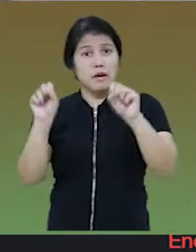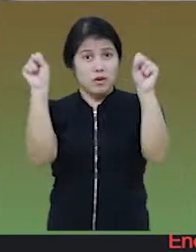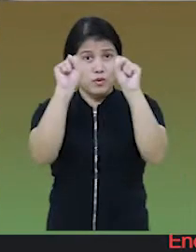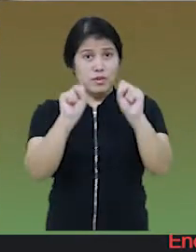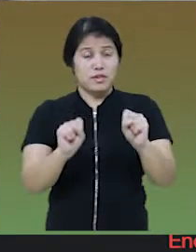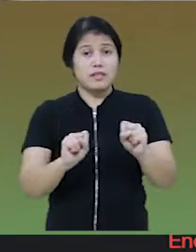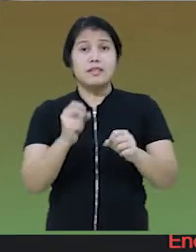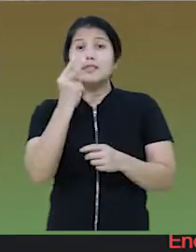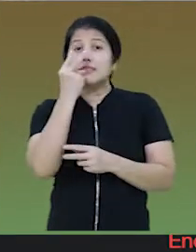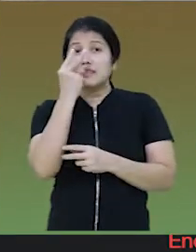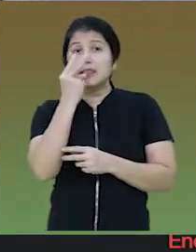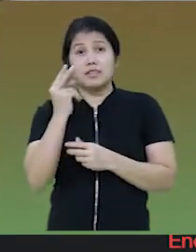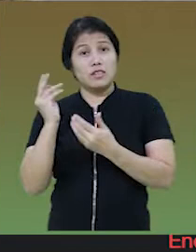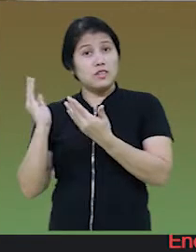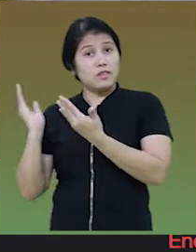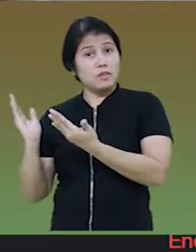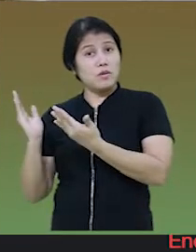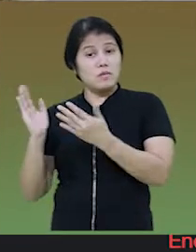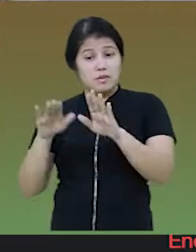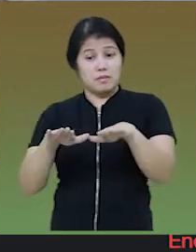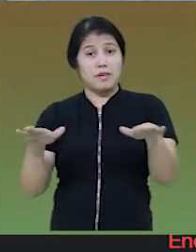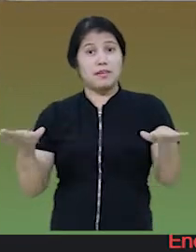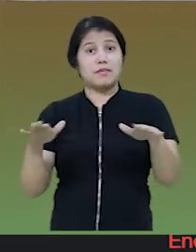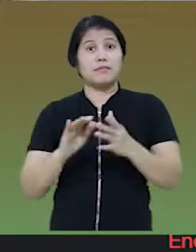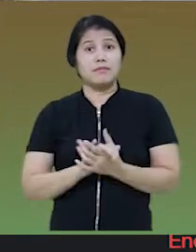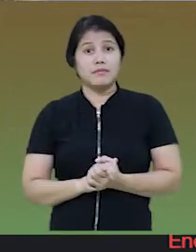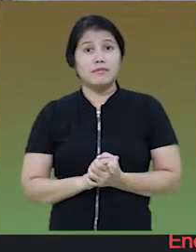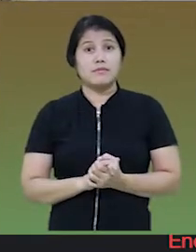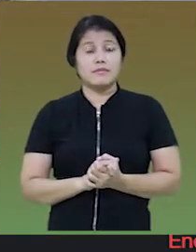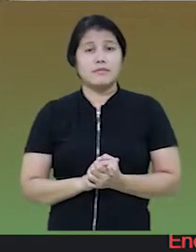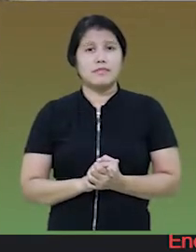iba't ibang hugis. Tignan ninyo ito mga bata.